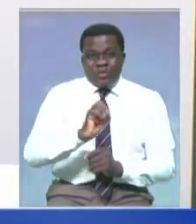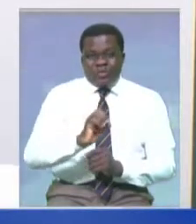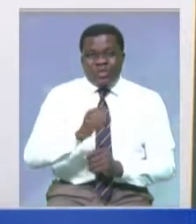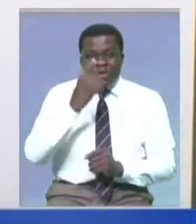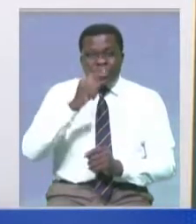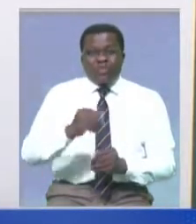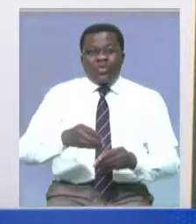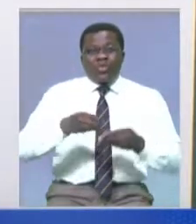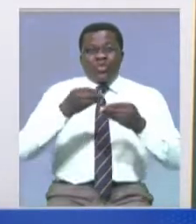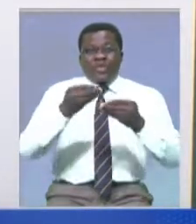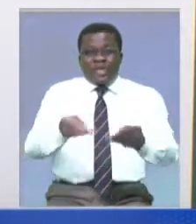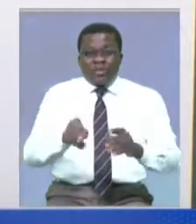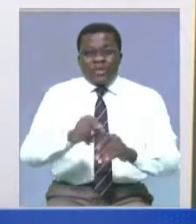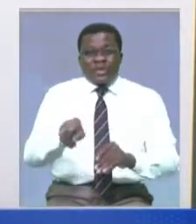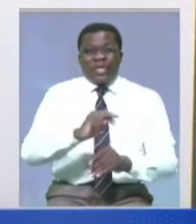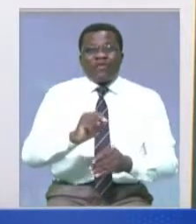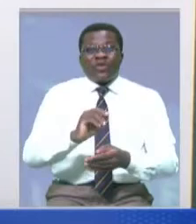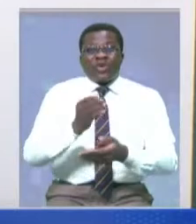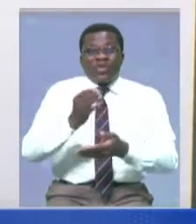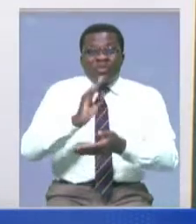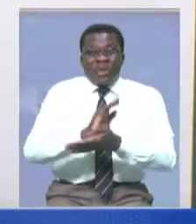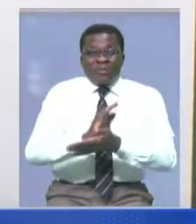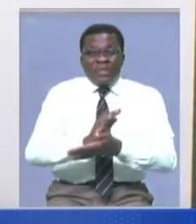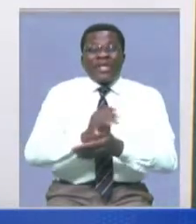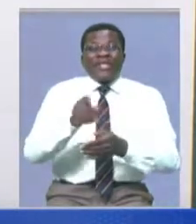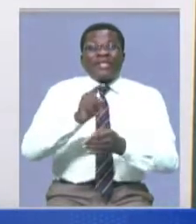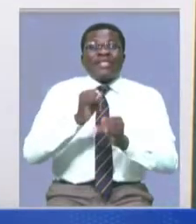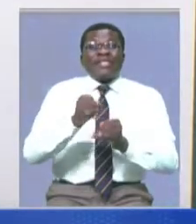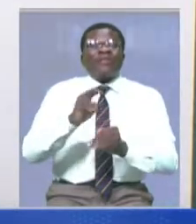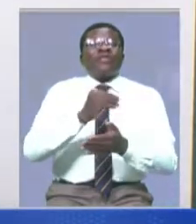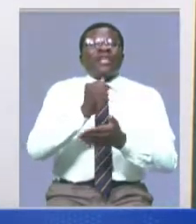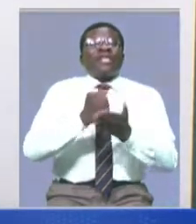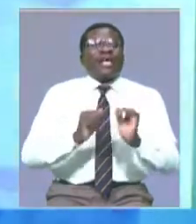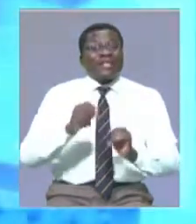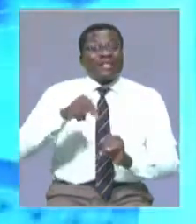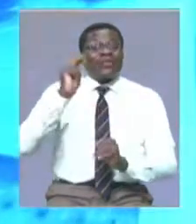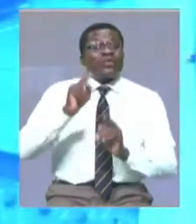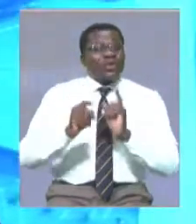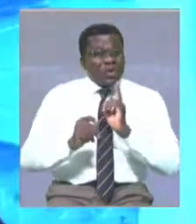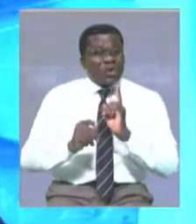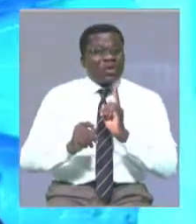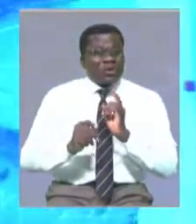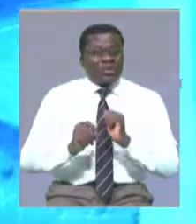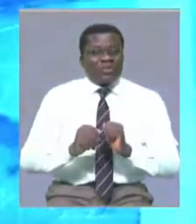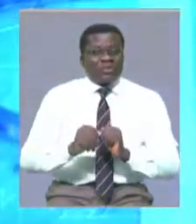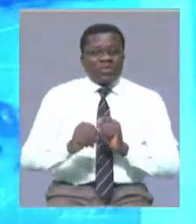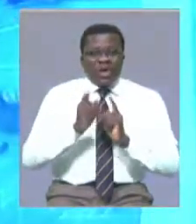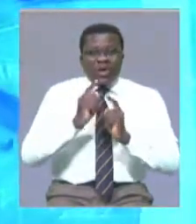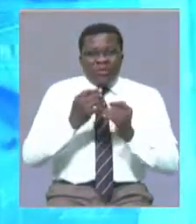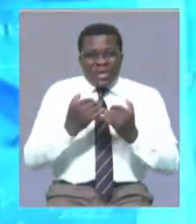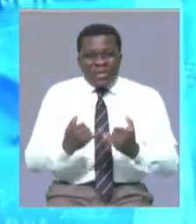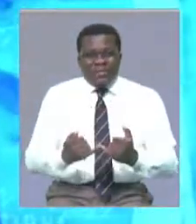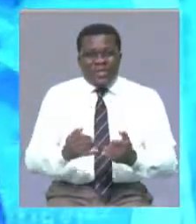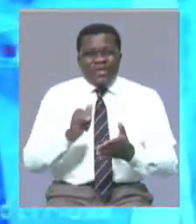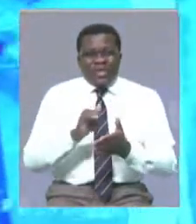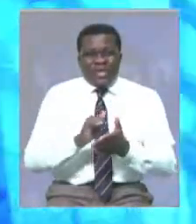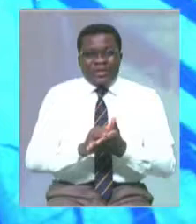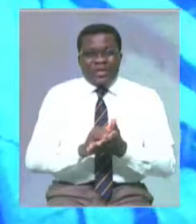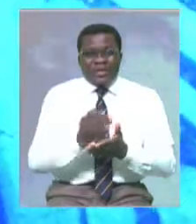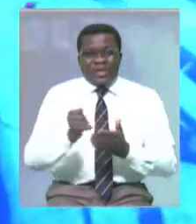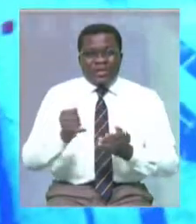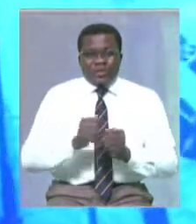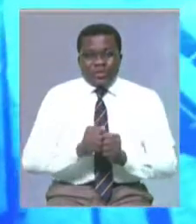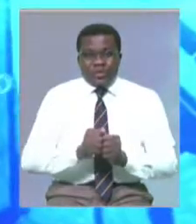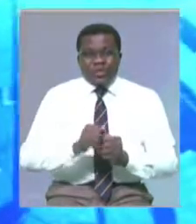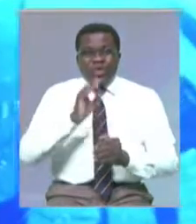pour déposer votre dossier si vous êtes artiste du Septentrion. Et on parle à présent de cette finale des podiums